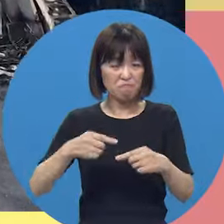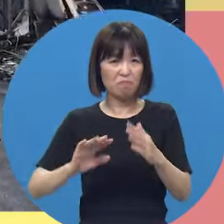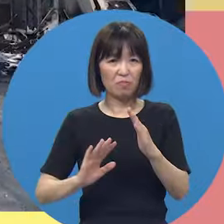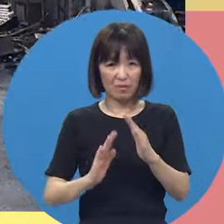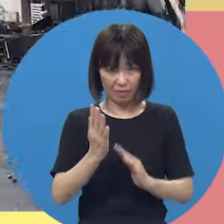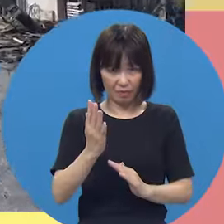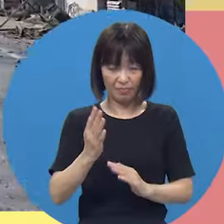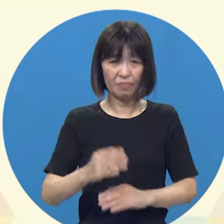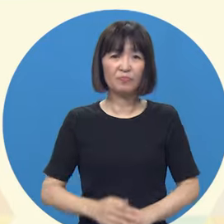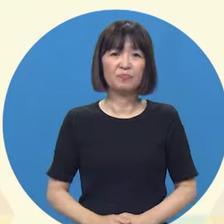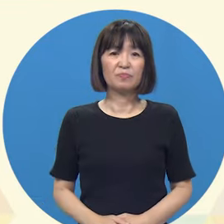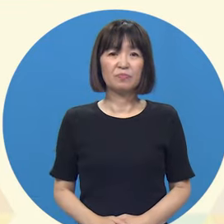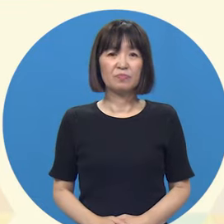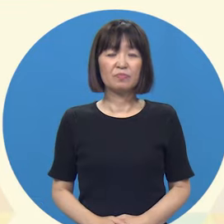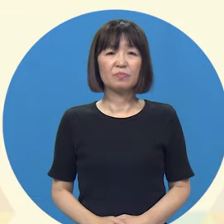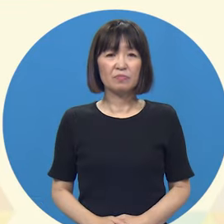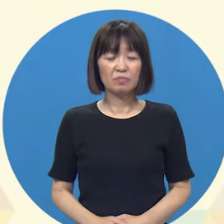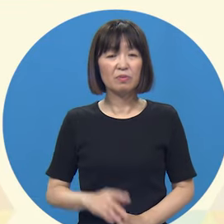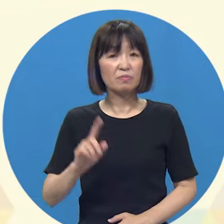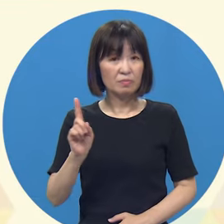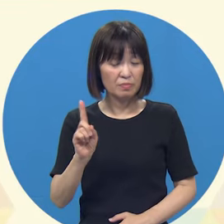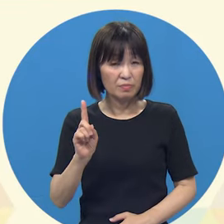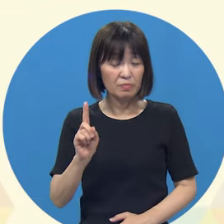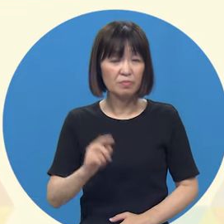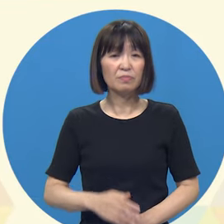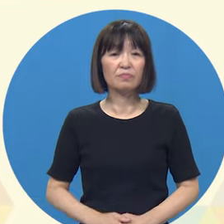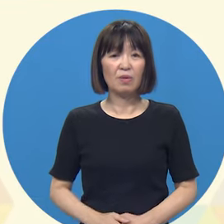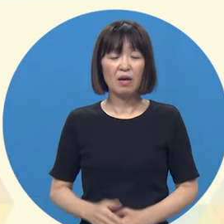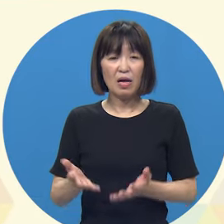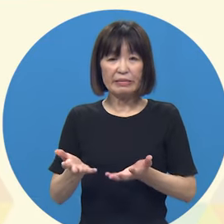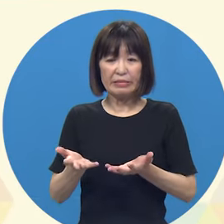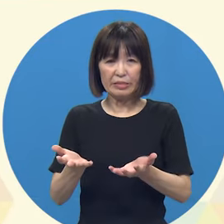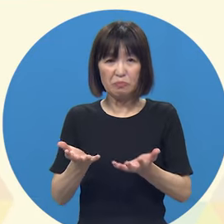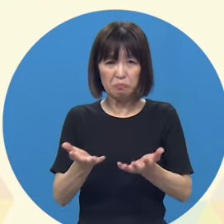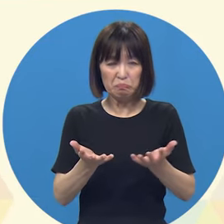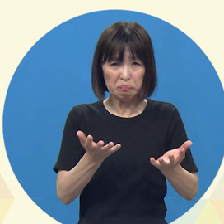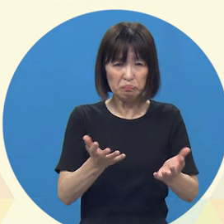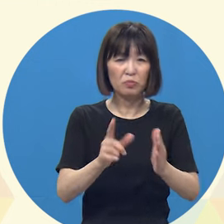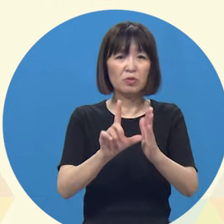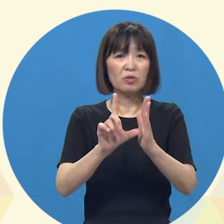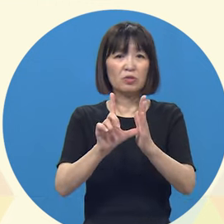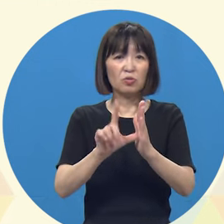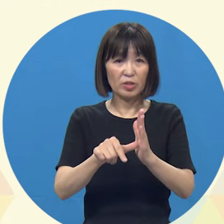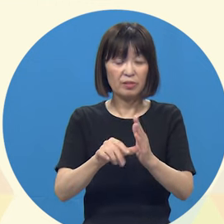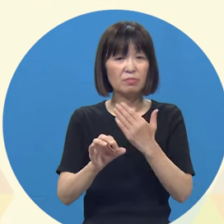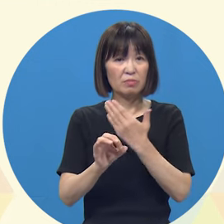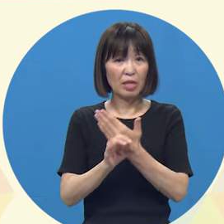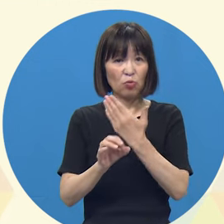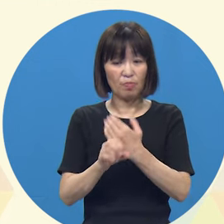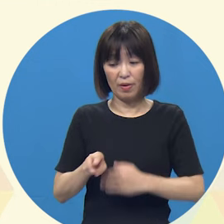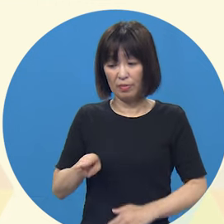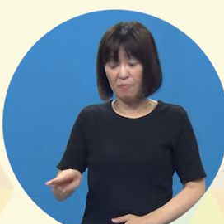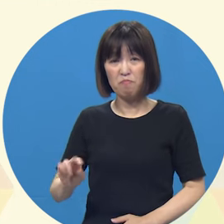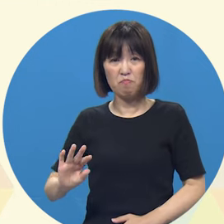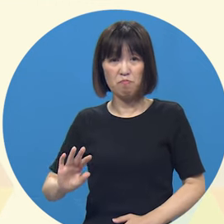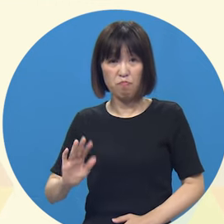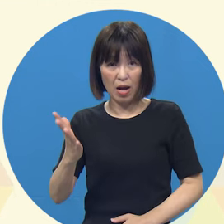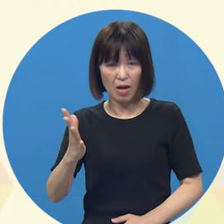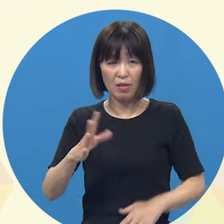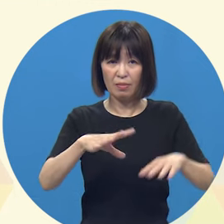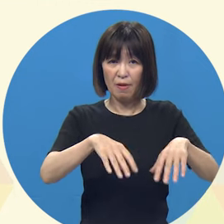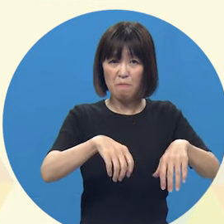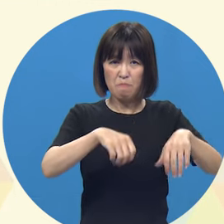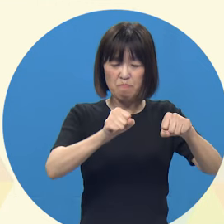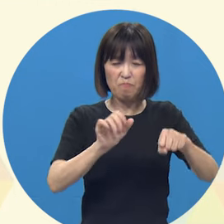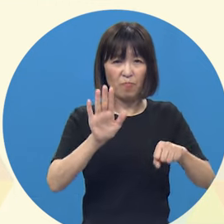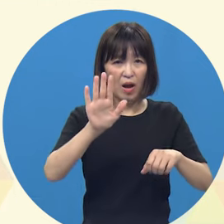した。電気火災とは、地震の揺れに伴う電気機器からの出火や停電が復